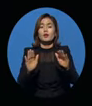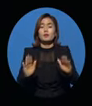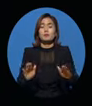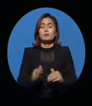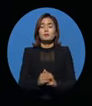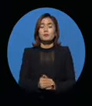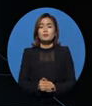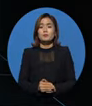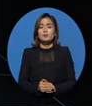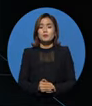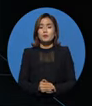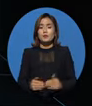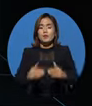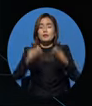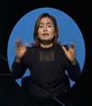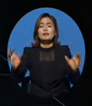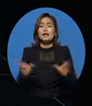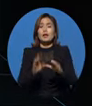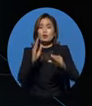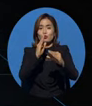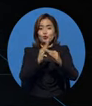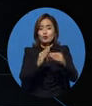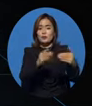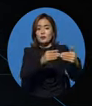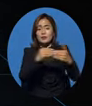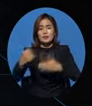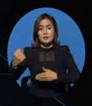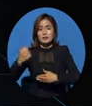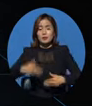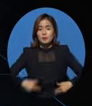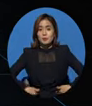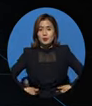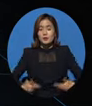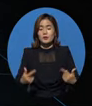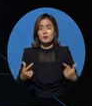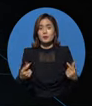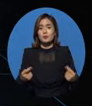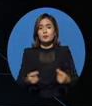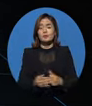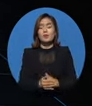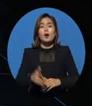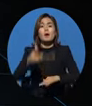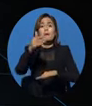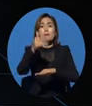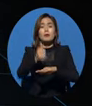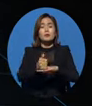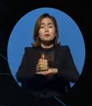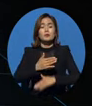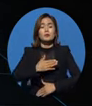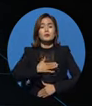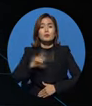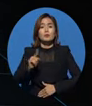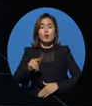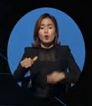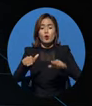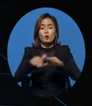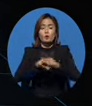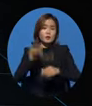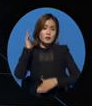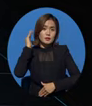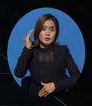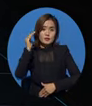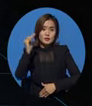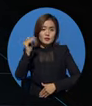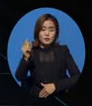우리 다음 중심의 떨 리더쉽이 게 필요하다 이렇게 생각하고 마지막으로 저는 지금 문재인 정부가 이제